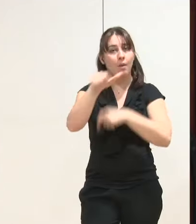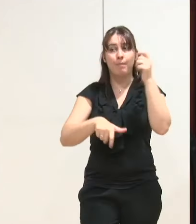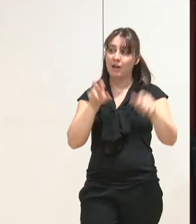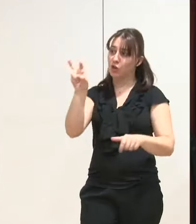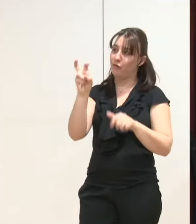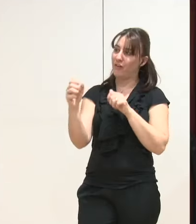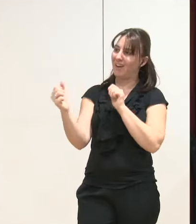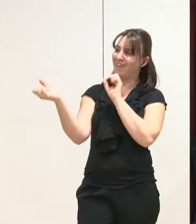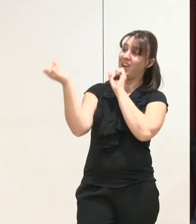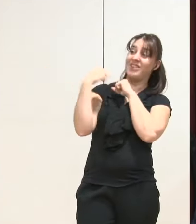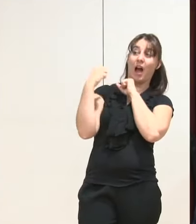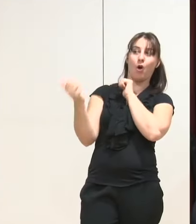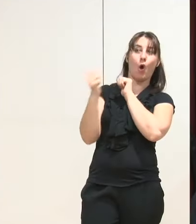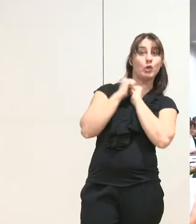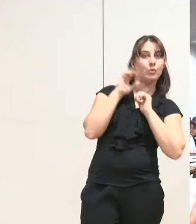nous